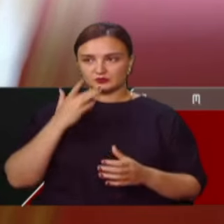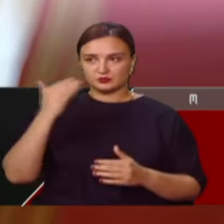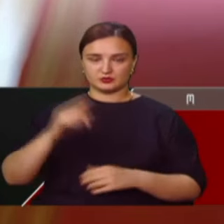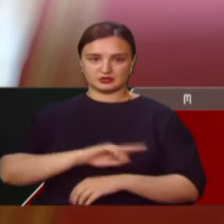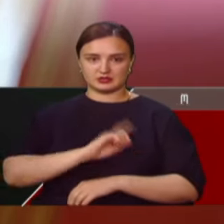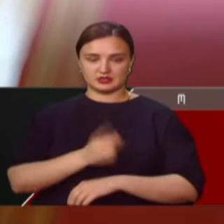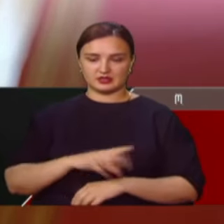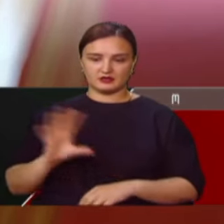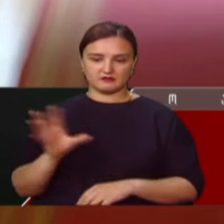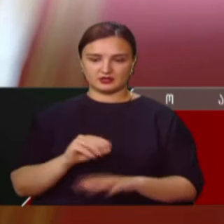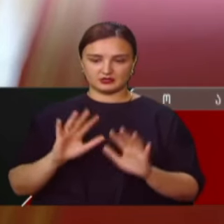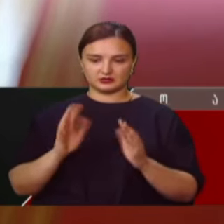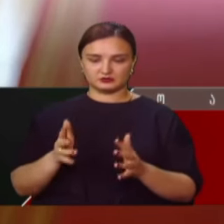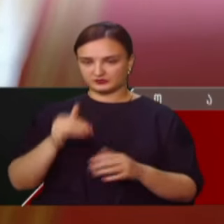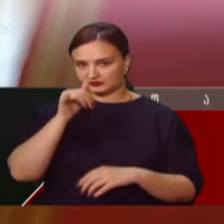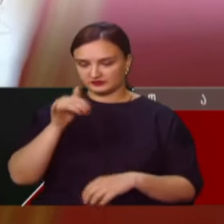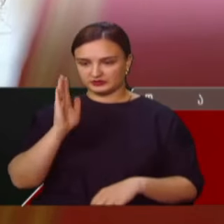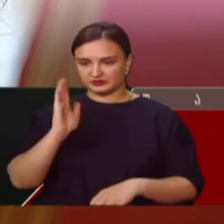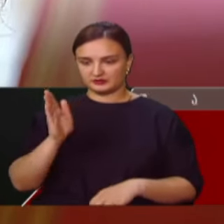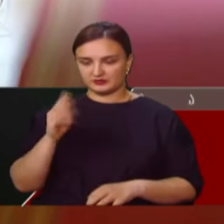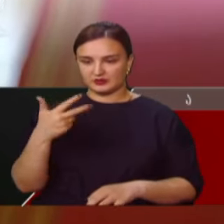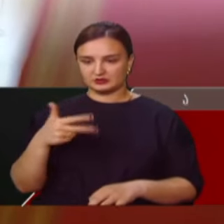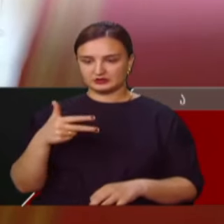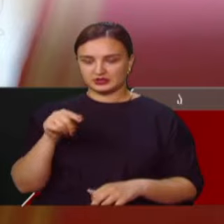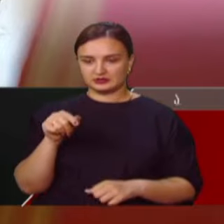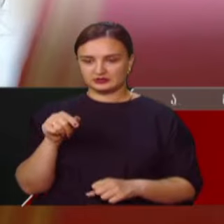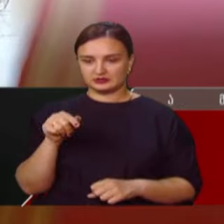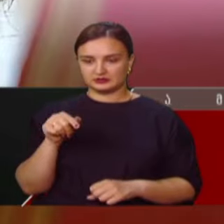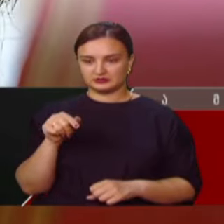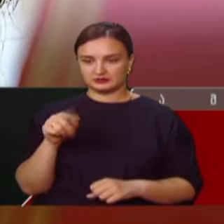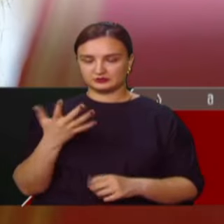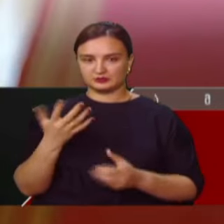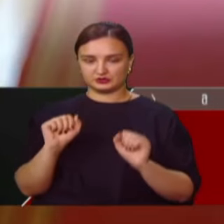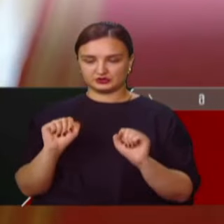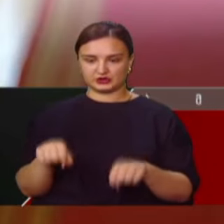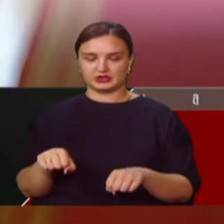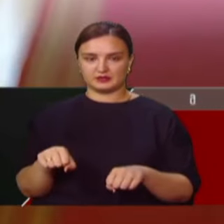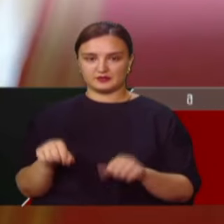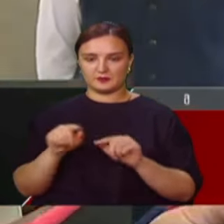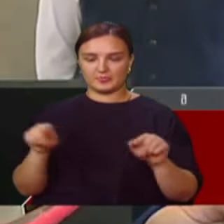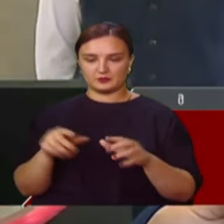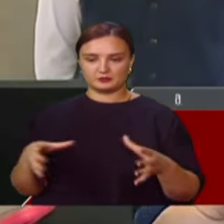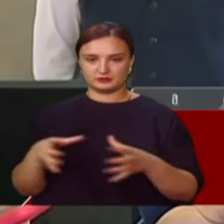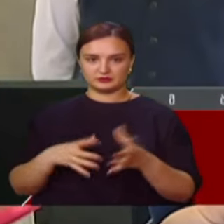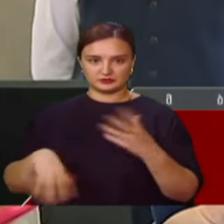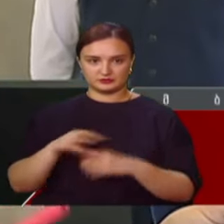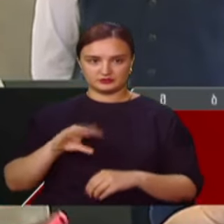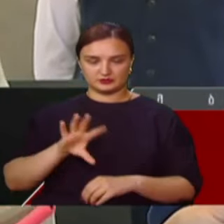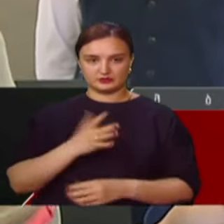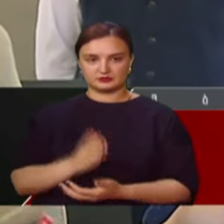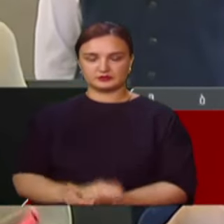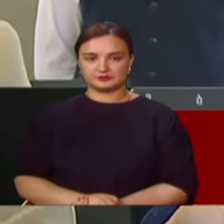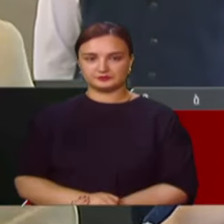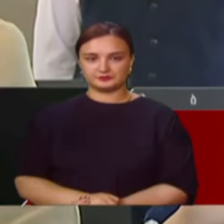ძალამ, ყველა შემთხვევაში ვერ გაცდებიან იმ 30 მანდატს დაახლოებით, რომელიც შეიძლება ოპოზიციას ჰქონდეს. რეალურად